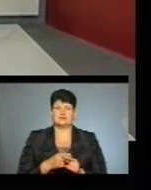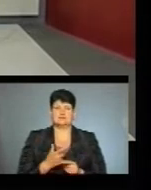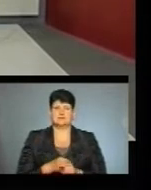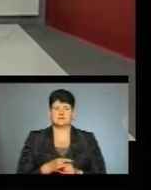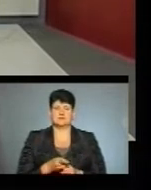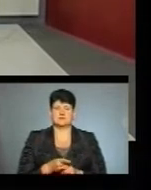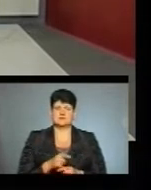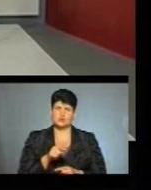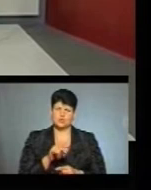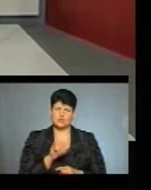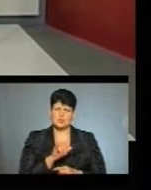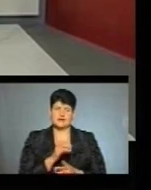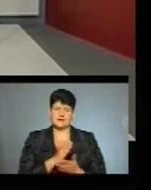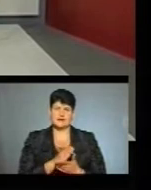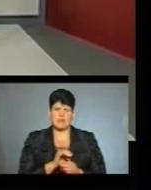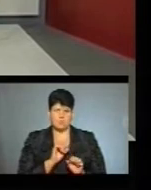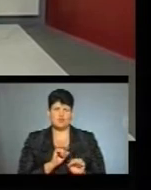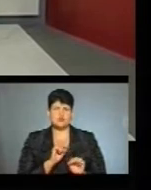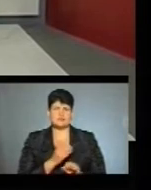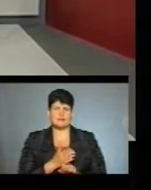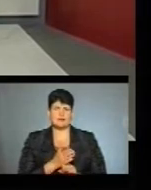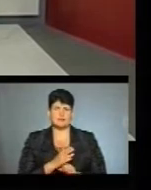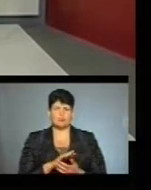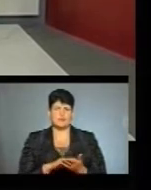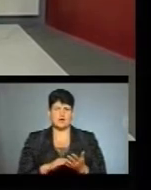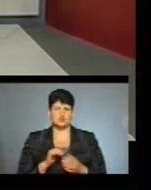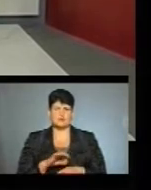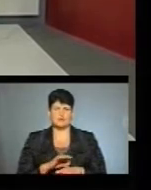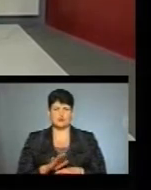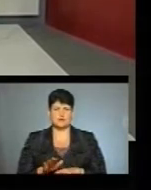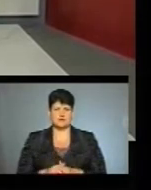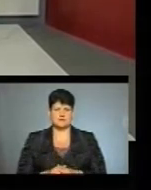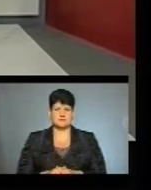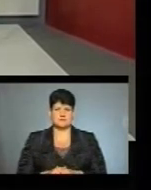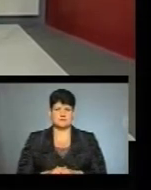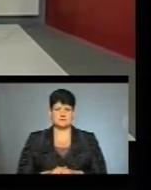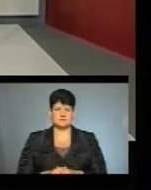з'являється в них імунітет подальше, щоб не захворіти на це захворювання?